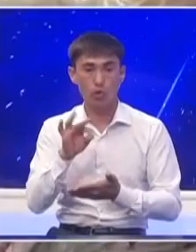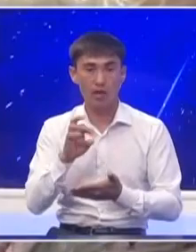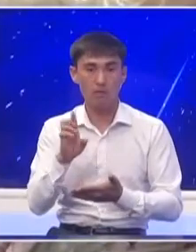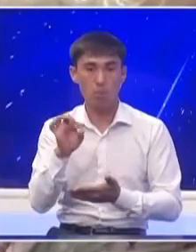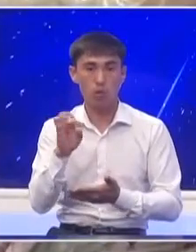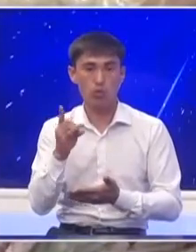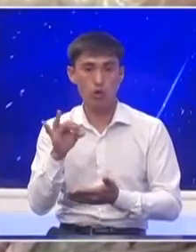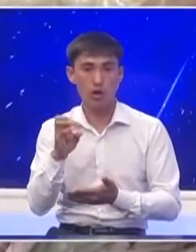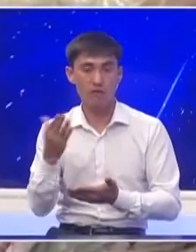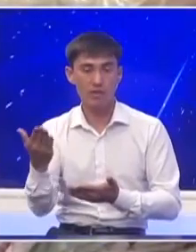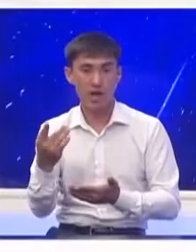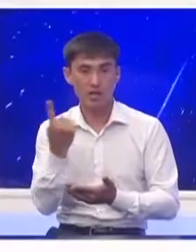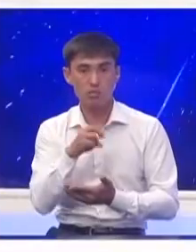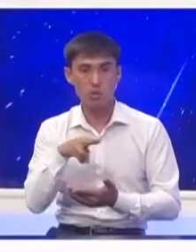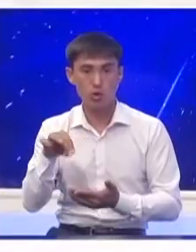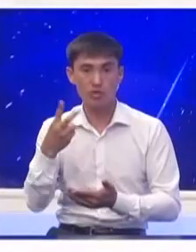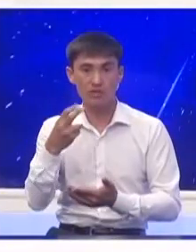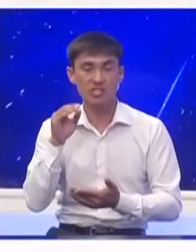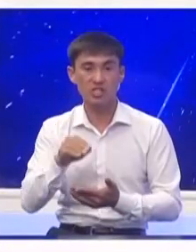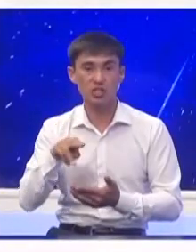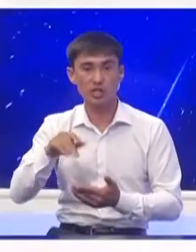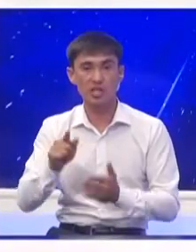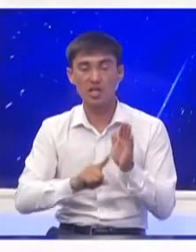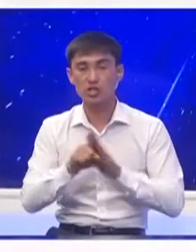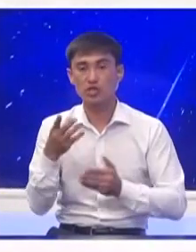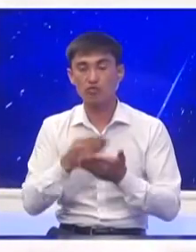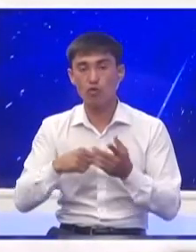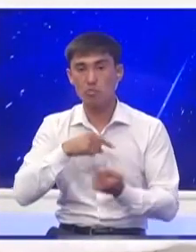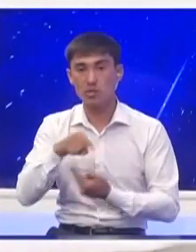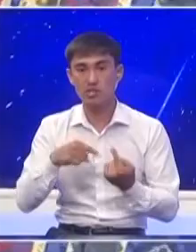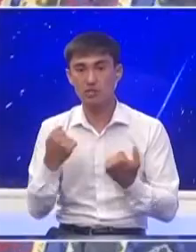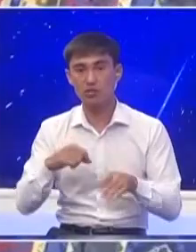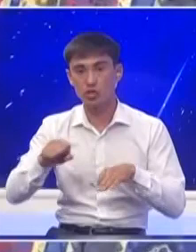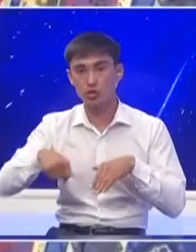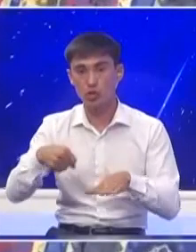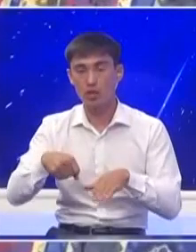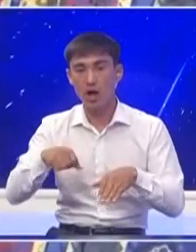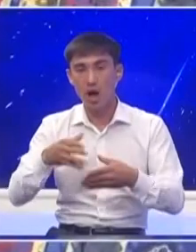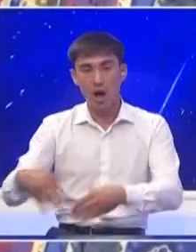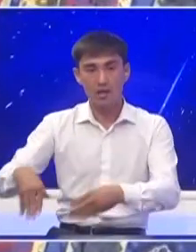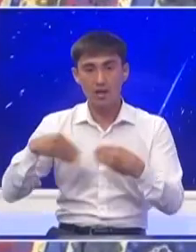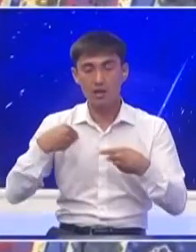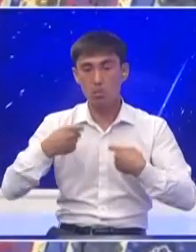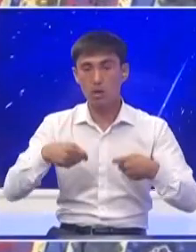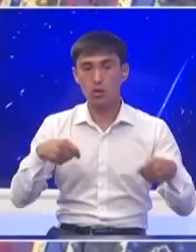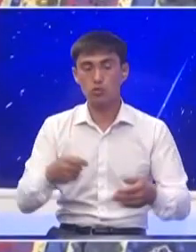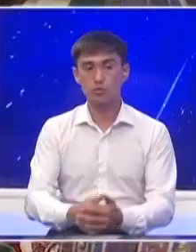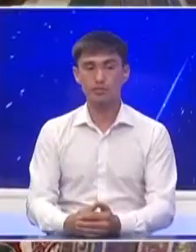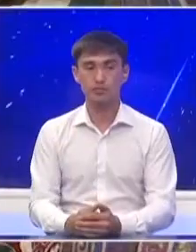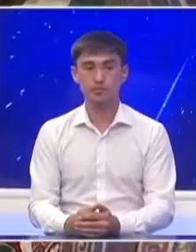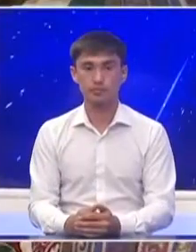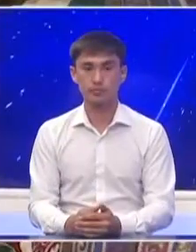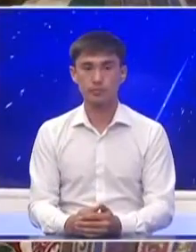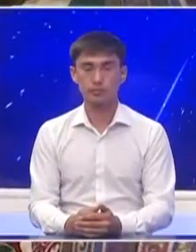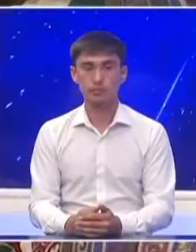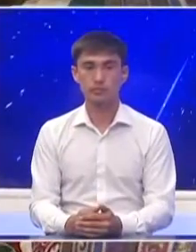Бану Толеова. На 1 миллион 200 тысяч тенге она начала свой бизнес и сегодня шьет одеяло на продажу. Сұранысқа ие болу үшін